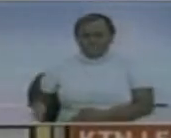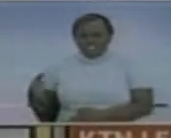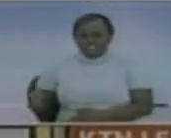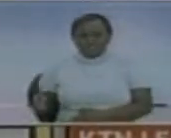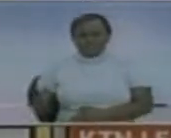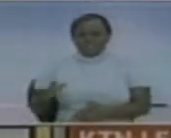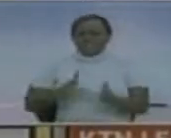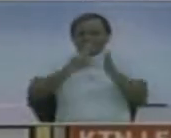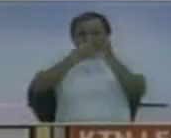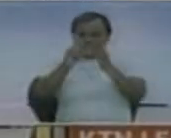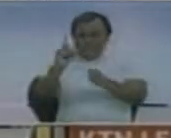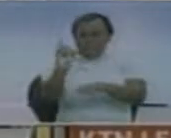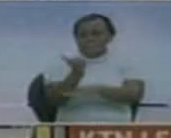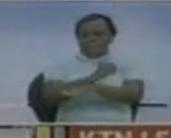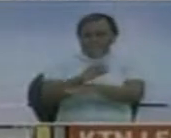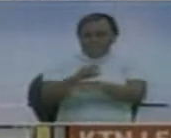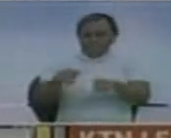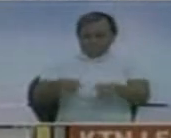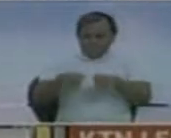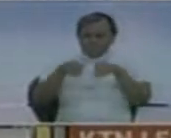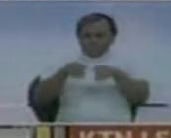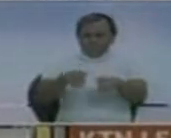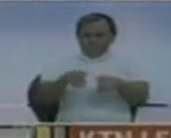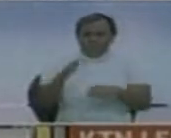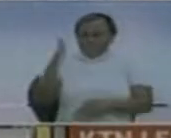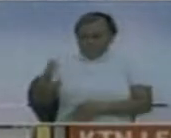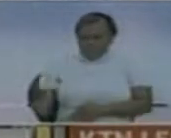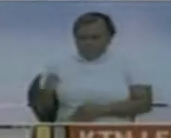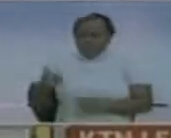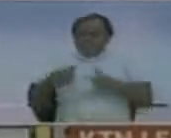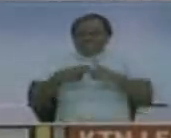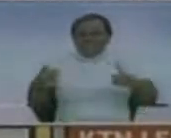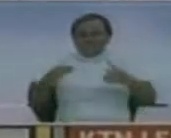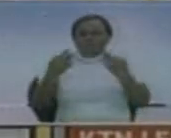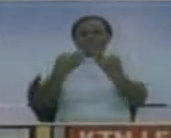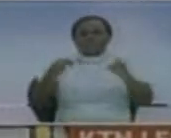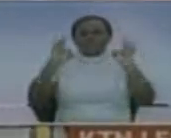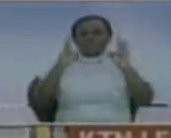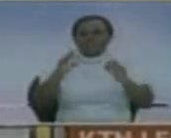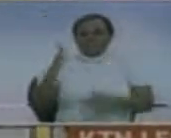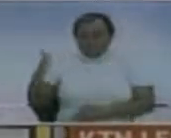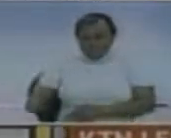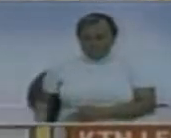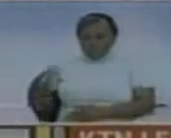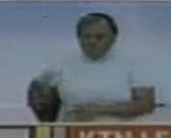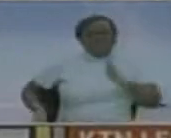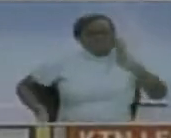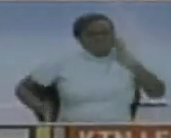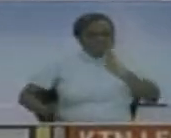Na baada ya dakika moja hivi wasubiri gari moshi lako na safari inaanza rasmi. Gari moshi ni la kasi